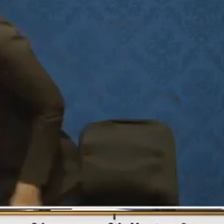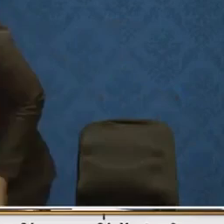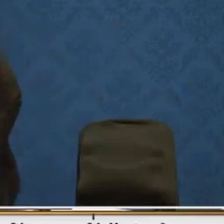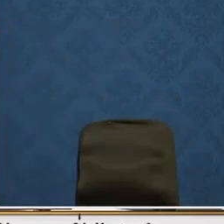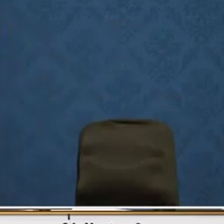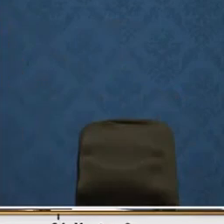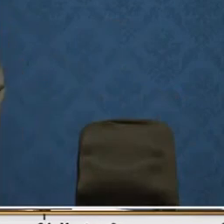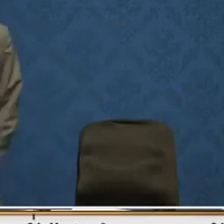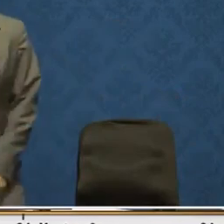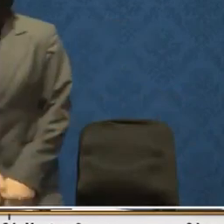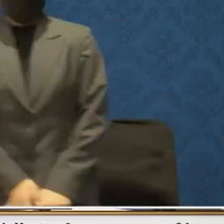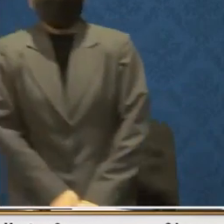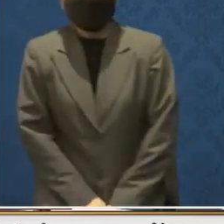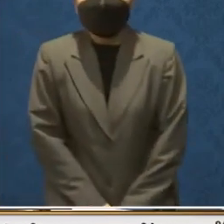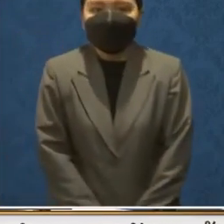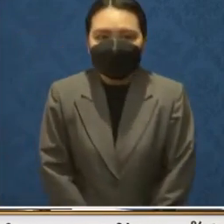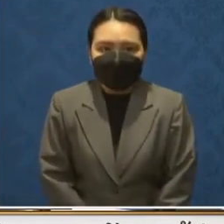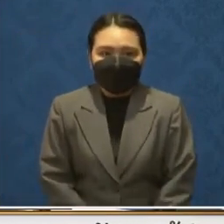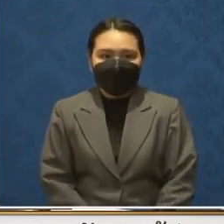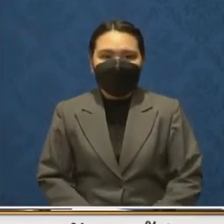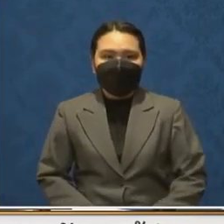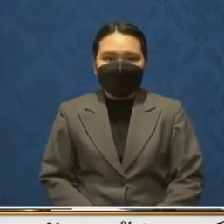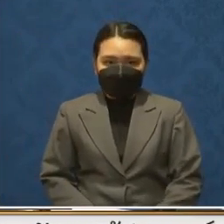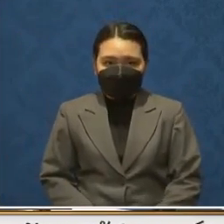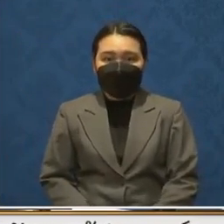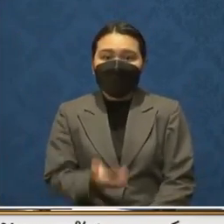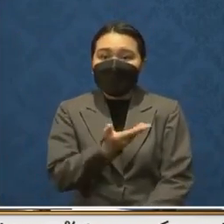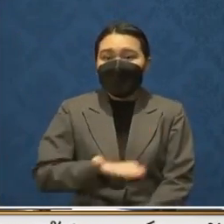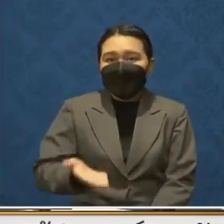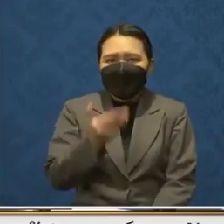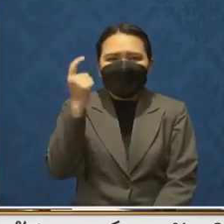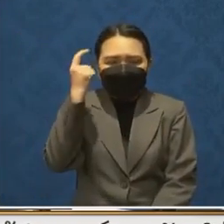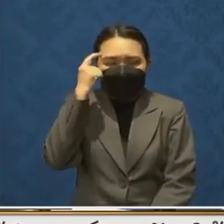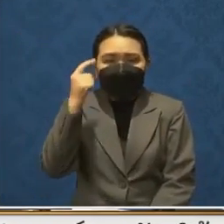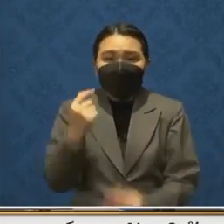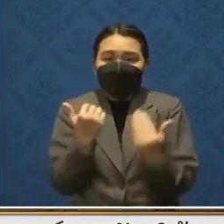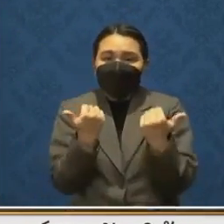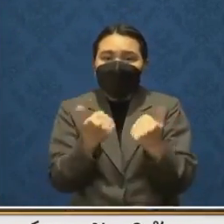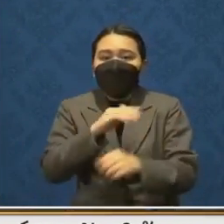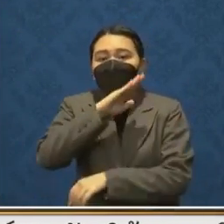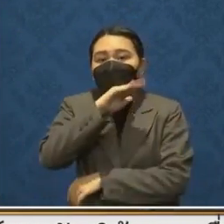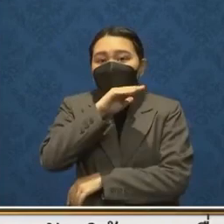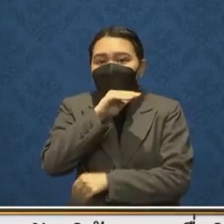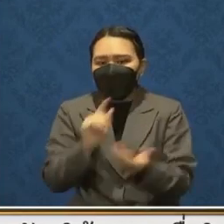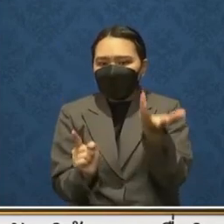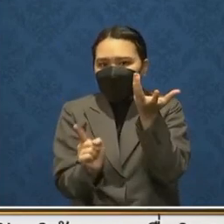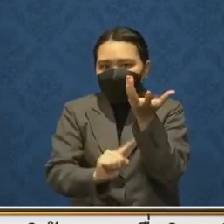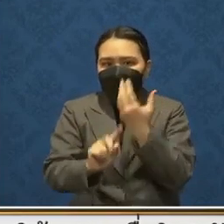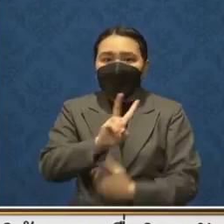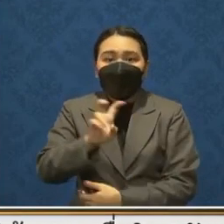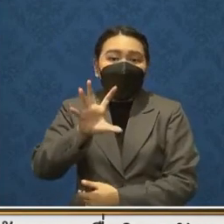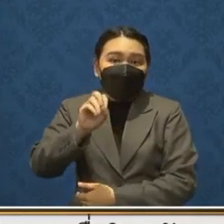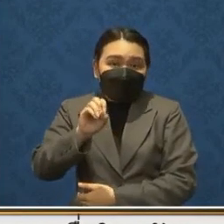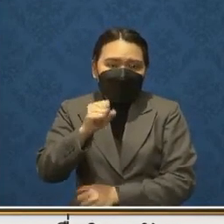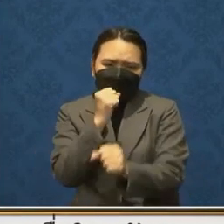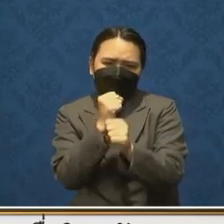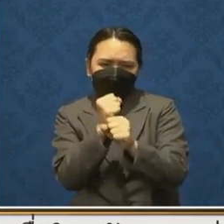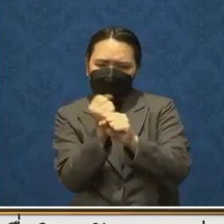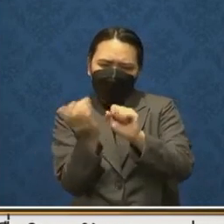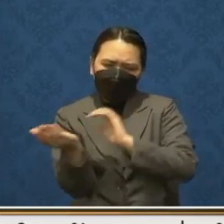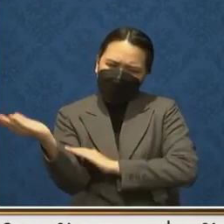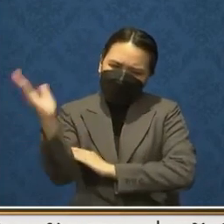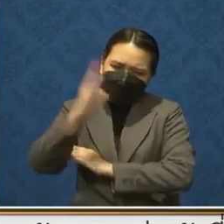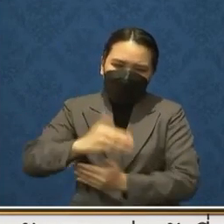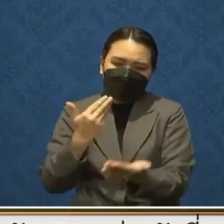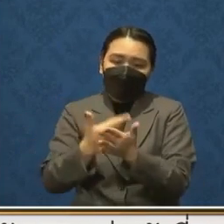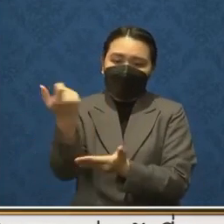หมูมัแงถ้าเราคิดได้ครับหมูกิโลวี้ 250 บาททำงานทั้งวนได้ 300ซ